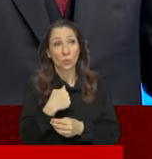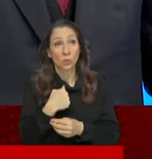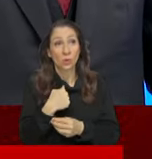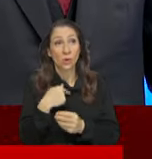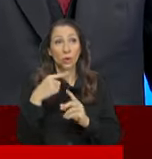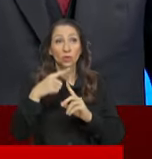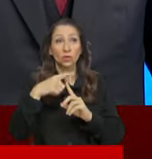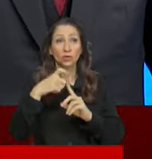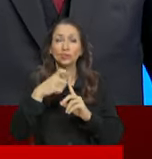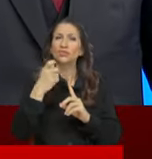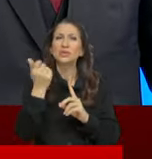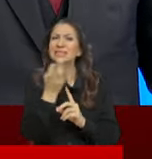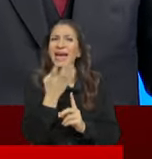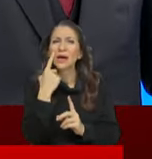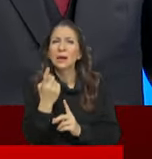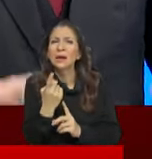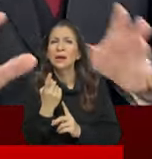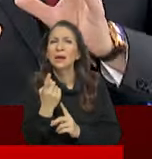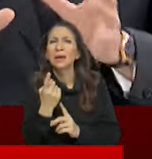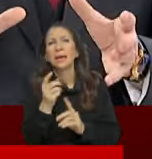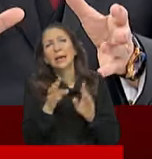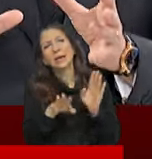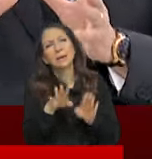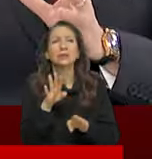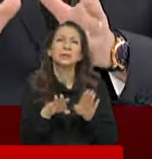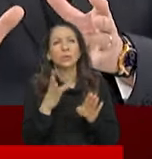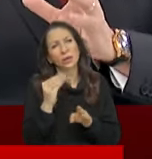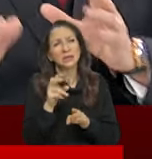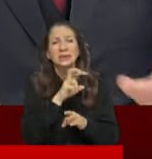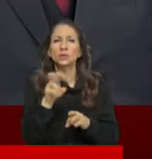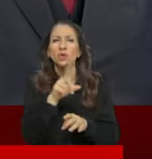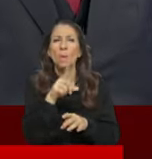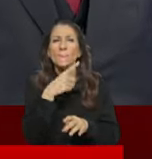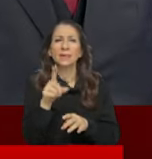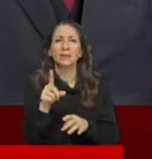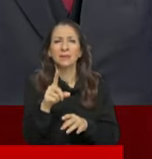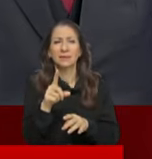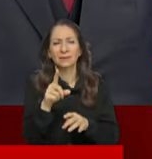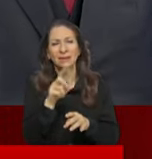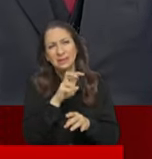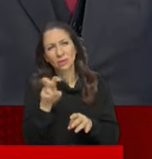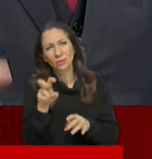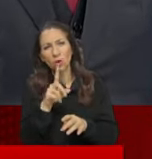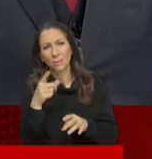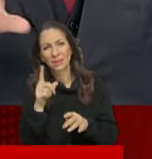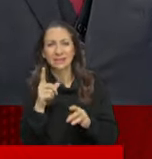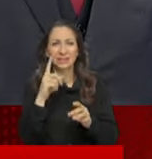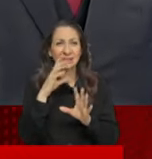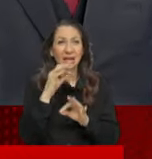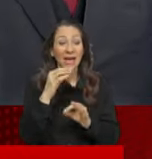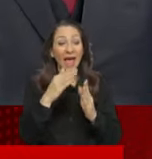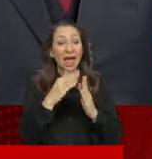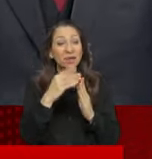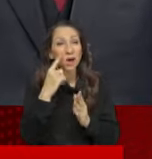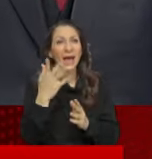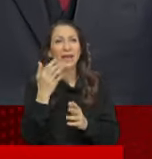nüfus olarak söylediğinizde nüfus olarak söylediğinizde yaklaşık olarak biz 81.000 nüfusa sahibiz burada Eee hane bazlı olaraktan